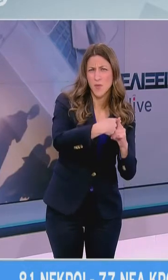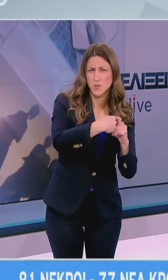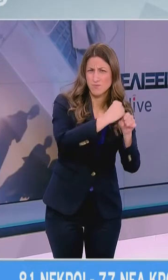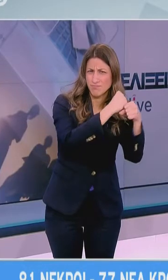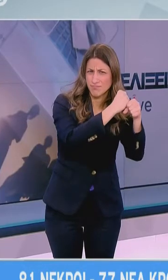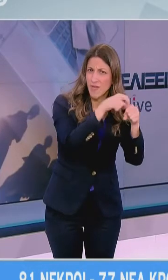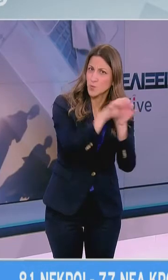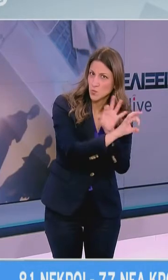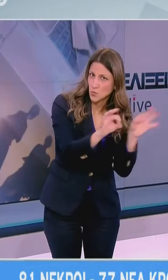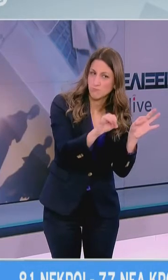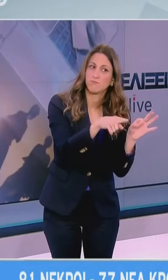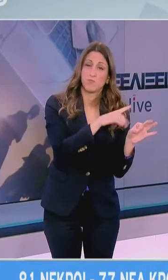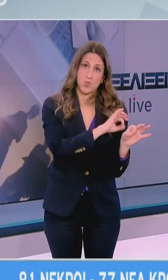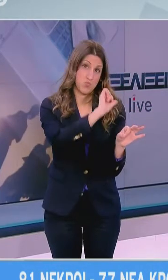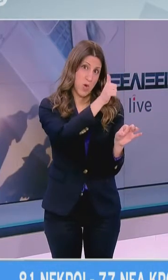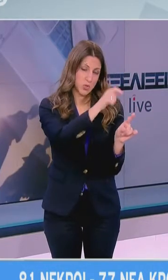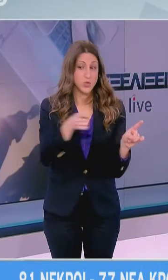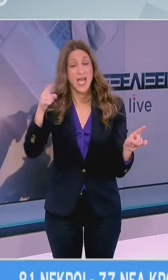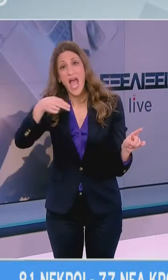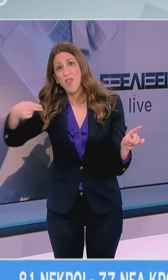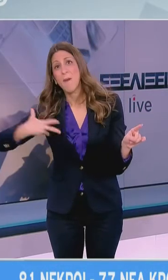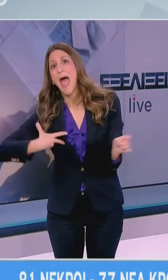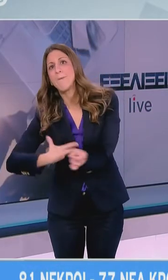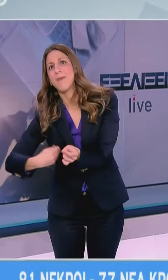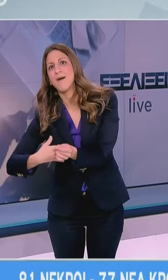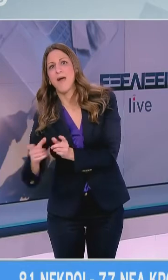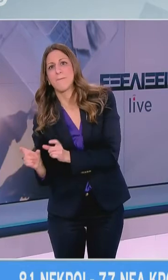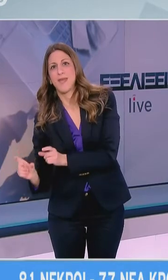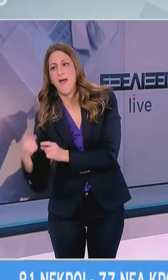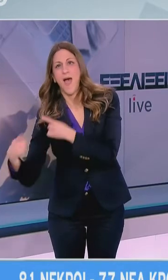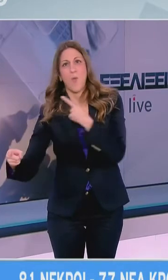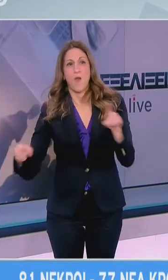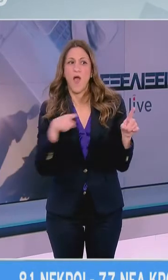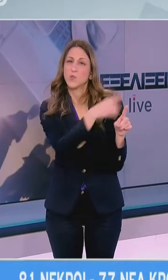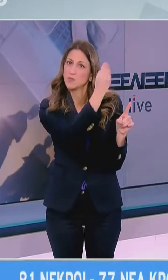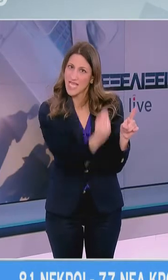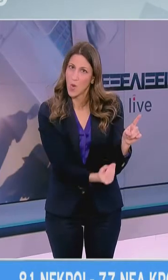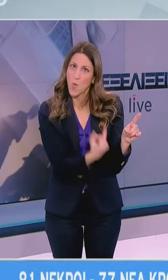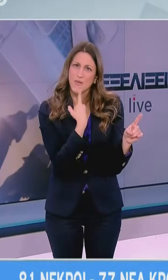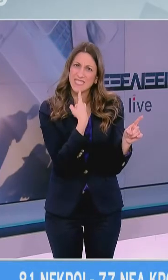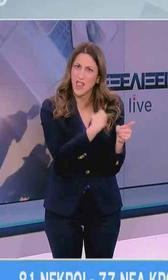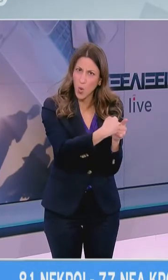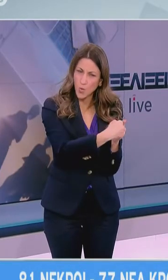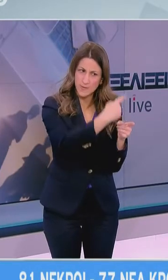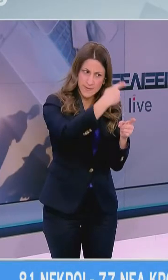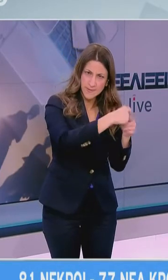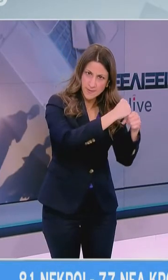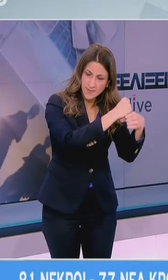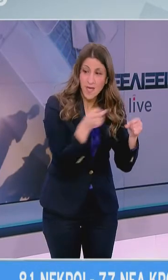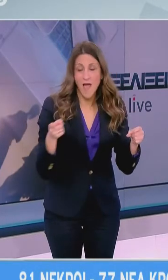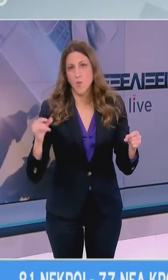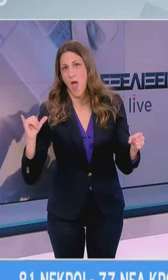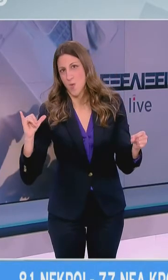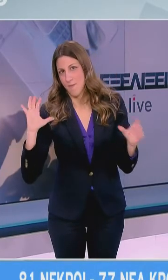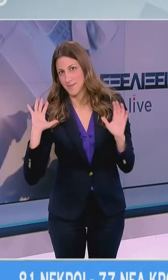κάνουμε αυτή τη στιγμή και θεωρείται ο πιο αξιόπιστος, και άλλος ο έλεγχος της ανοσίας και των αντισωμάτων, και θα μπορεί να χρησιμεύσει σταδιακά